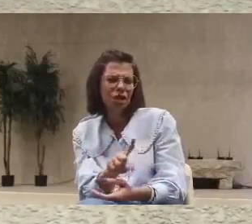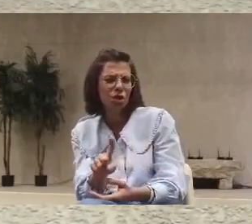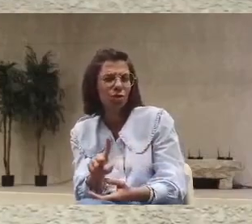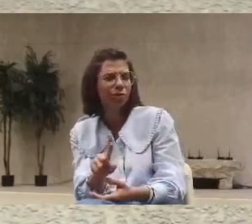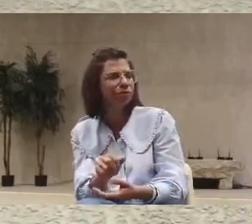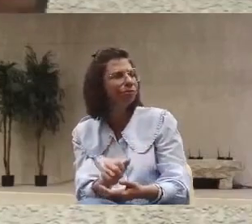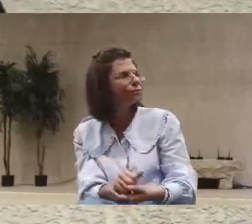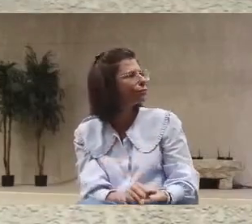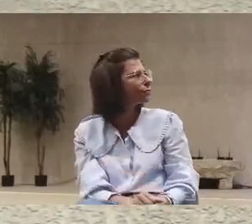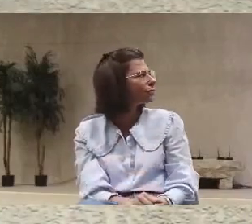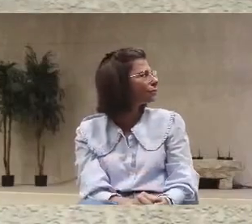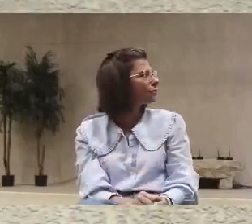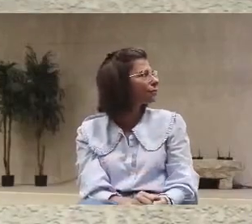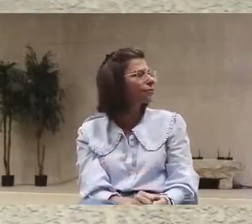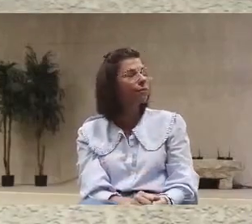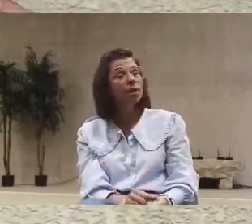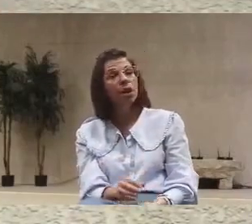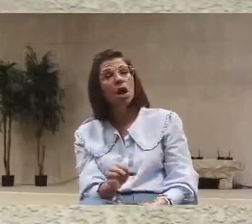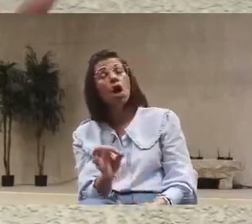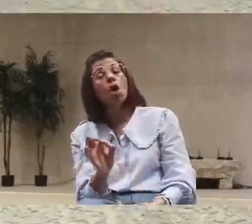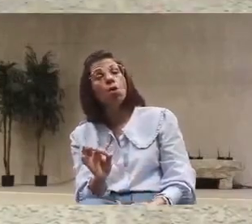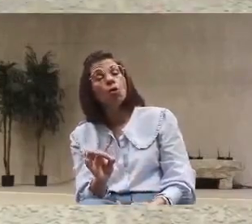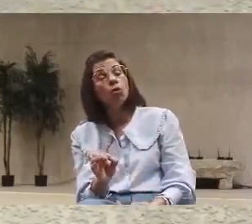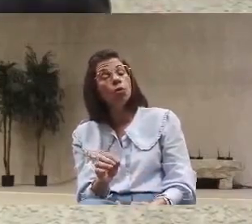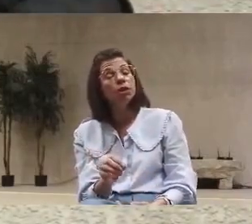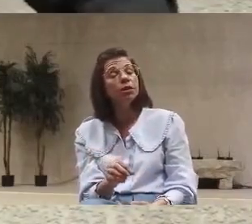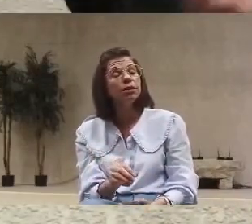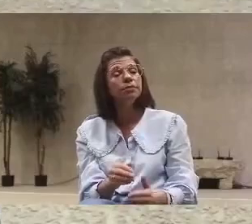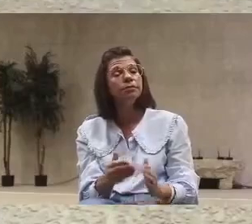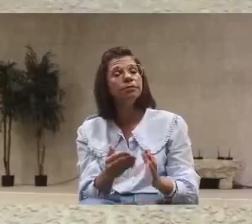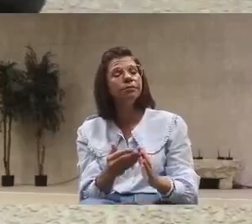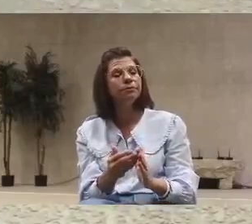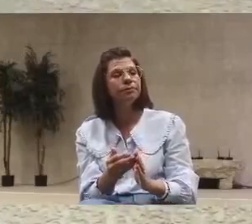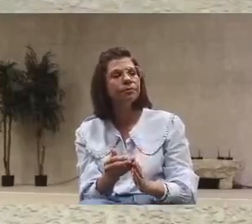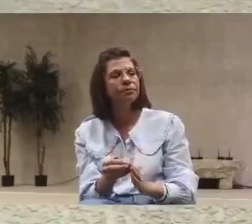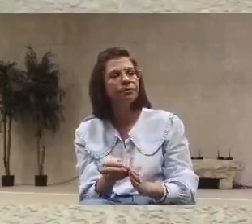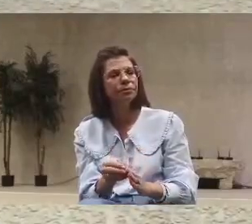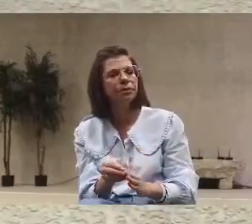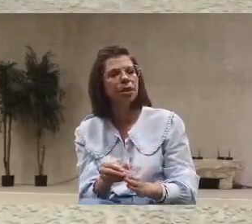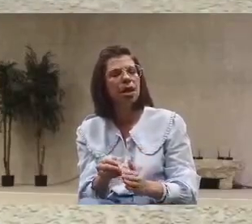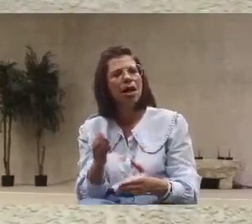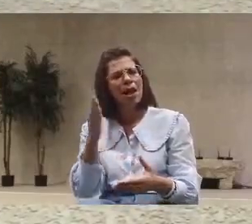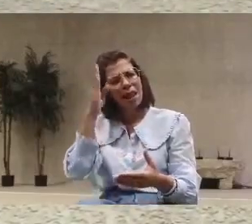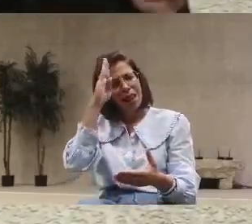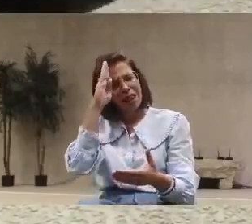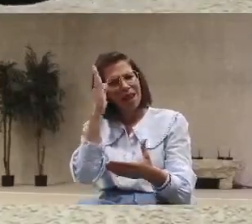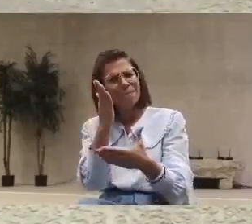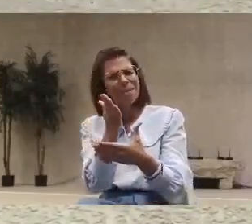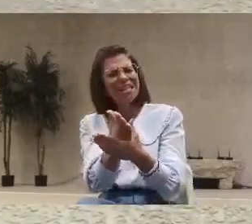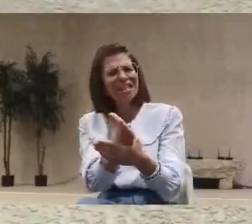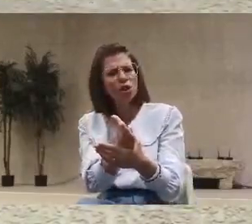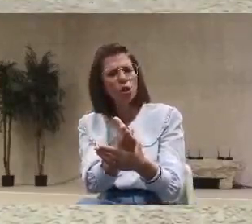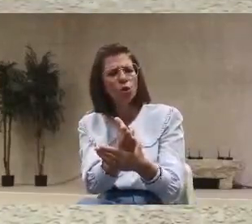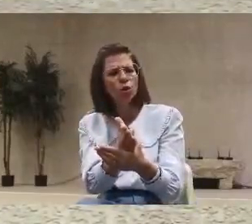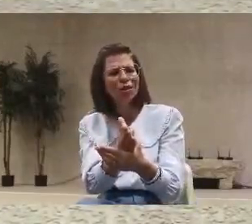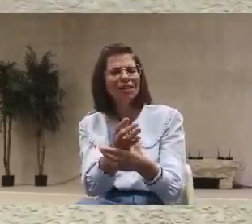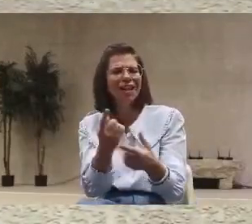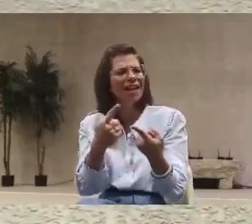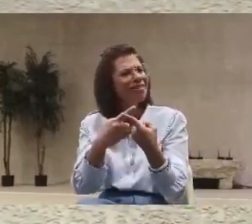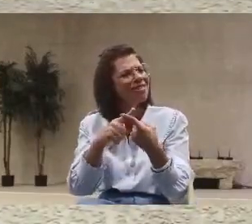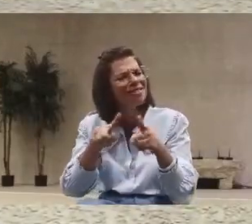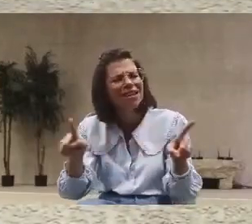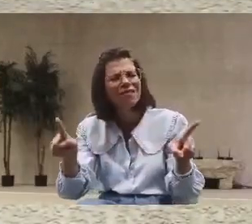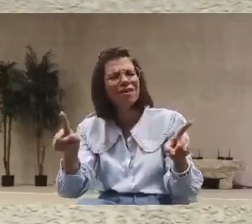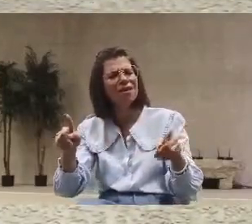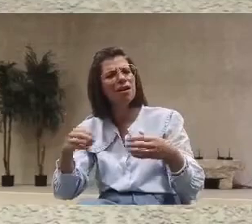il y a l'évangile du bonheur de la prospérité donne-toi à Jésus tu seras riche tu seras guéri systématiquement voilà c'est la volonté de Dieu